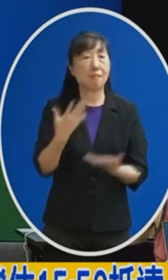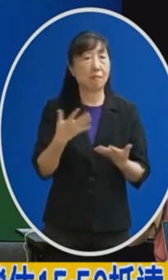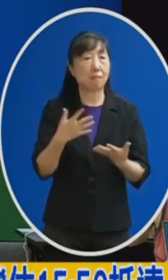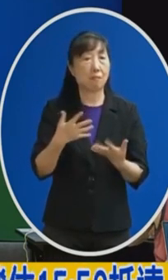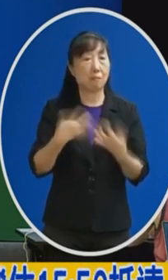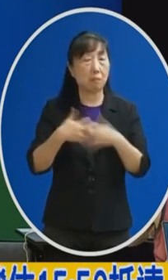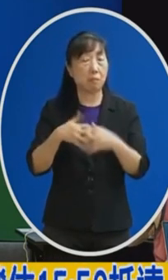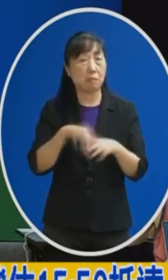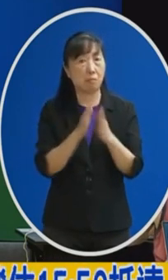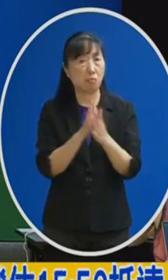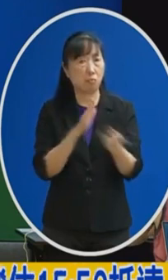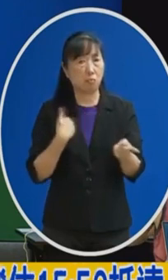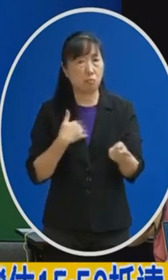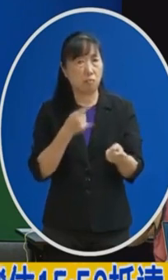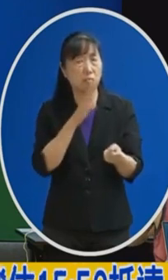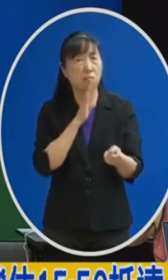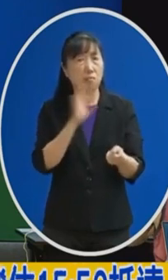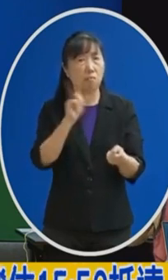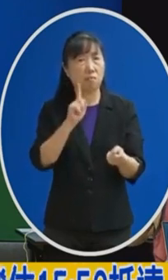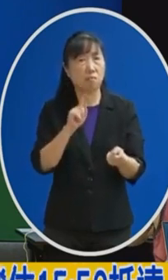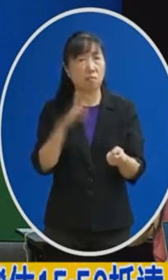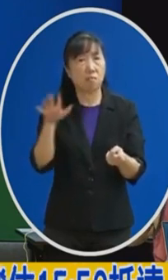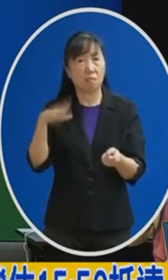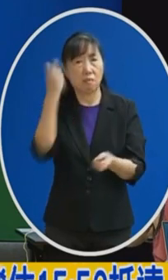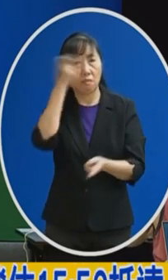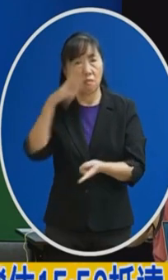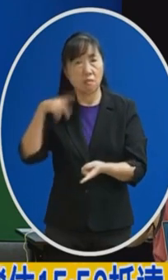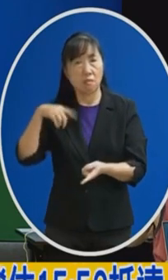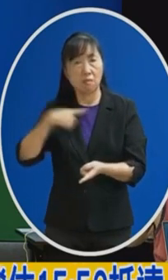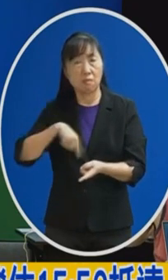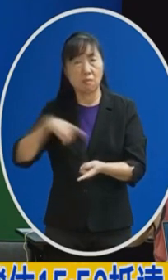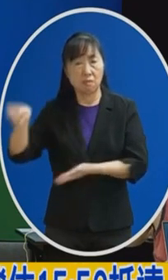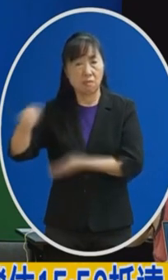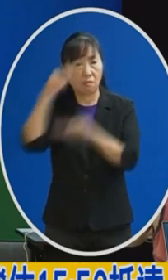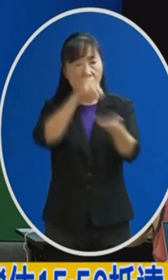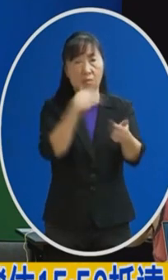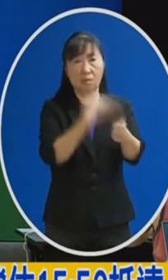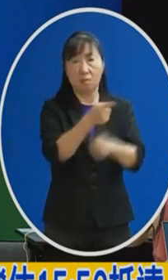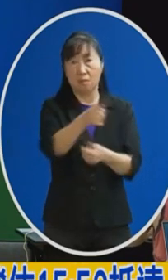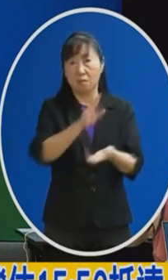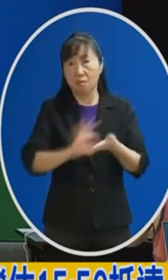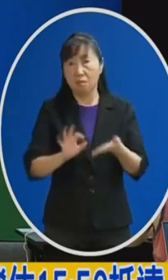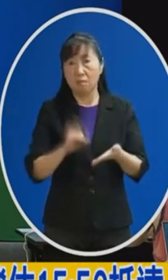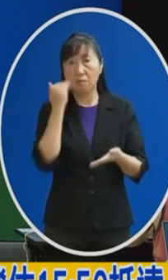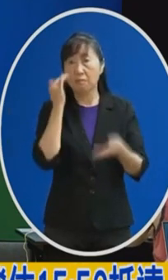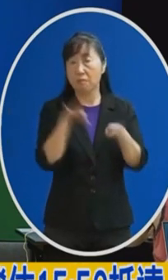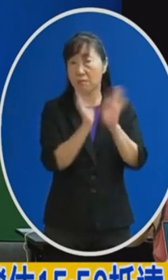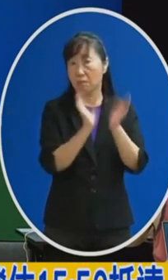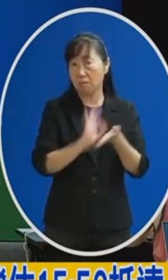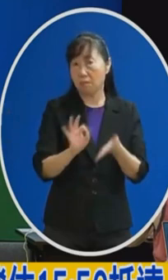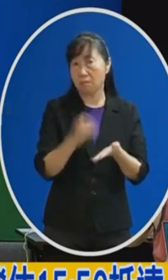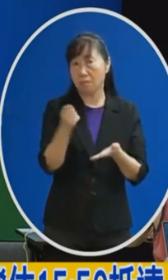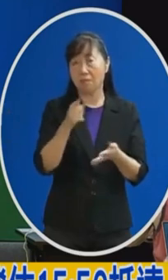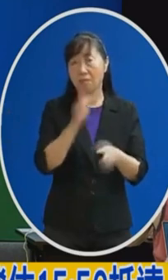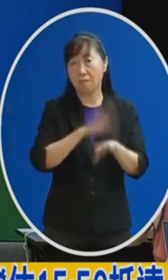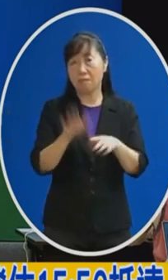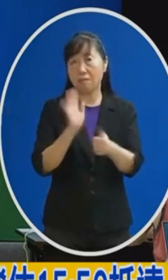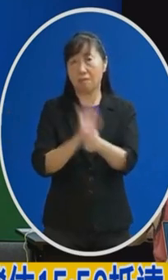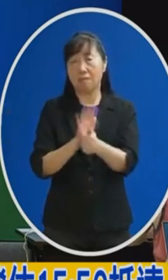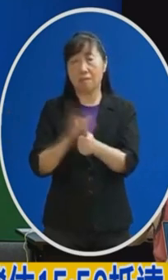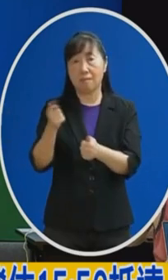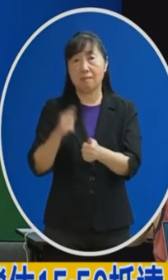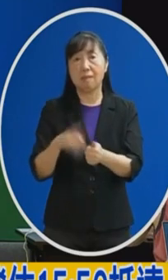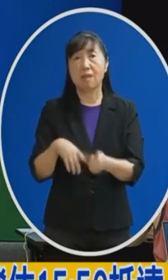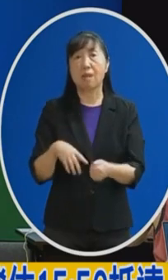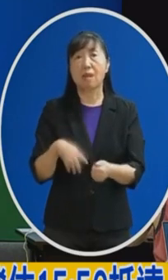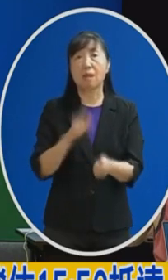据说没有任何的检体送到。不过是这要是问一下为什么？然后如果开始启用的话，会不会降低我们自费 PCR 的检验费